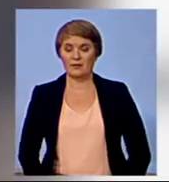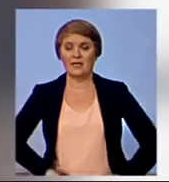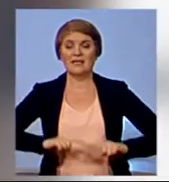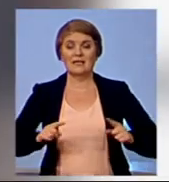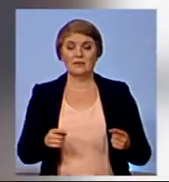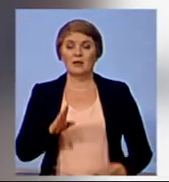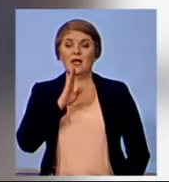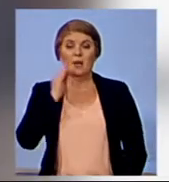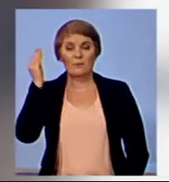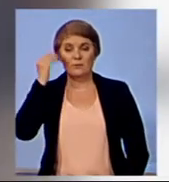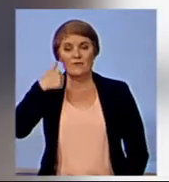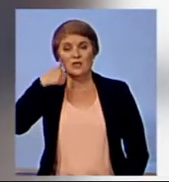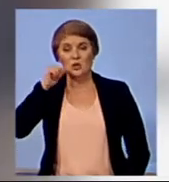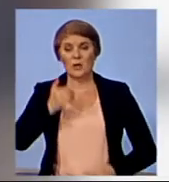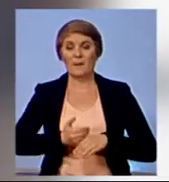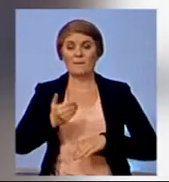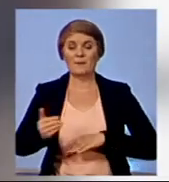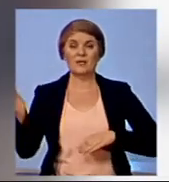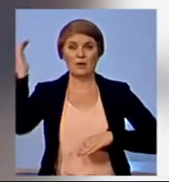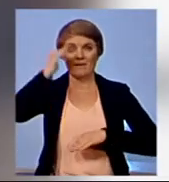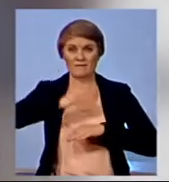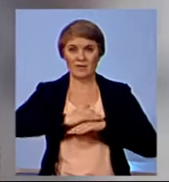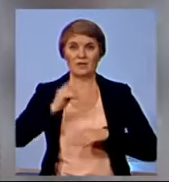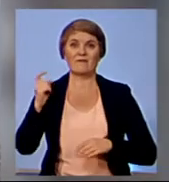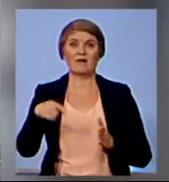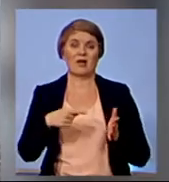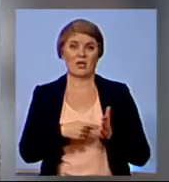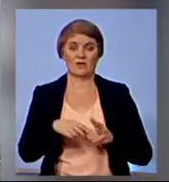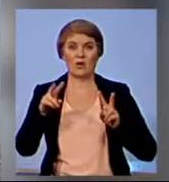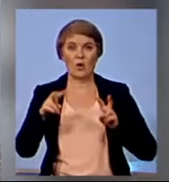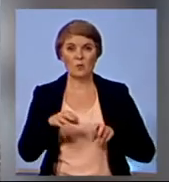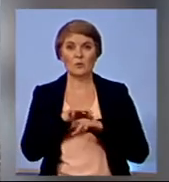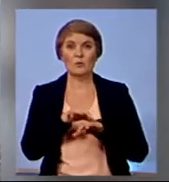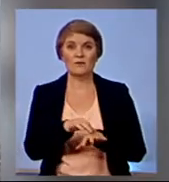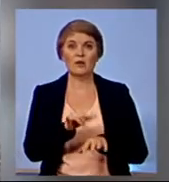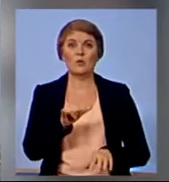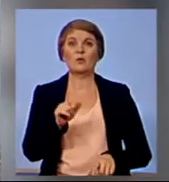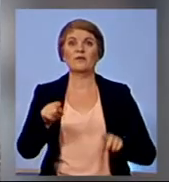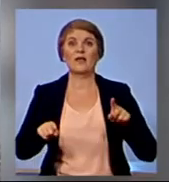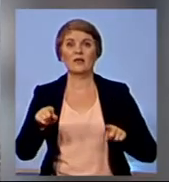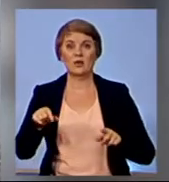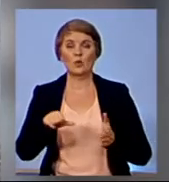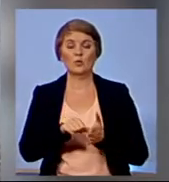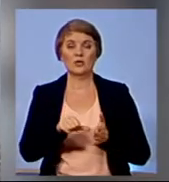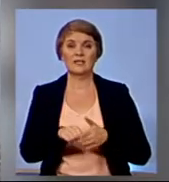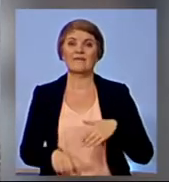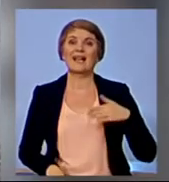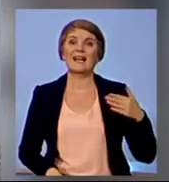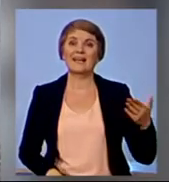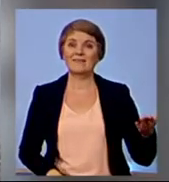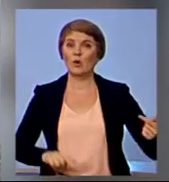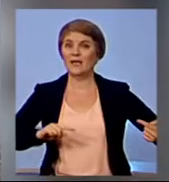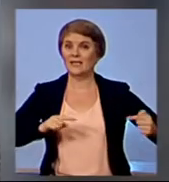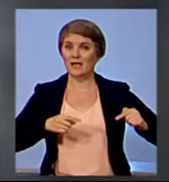Затримали підозрювану вчора пізно ввечері у Харкові. За словами силовиків, обшуки проведено в деяких учасників ліворадикальної групи. До поліції доправили кількох